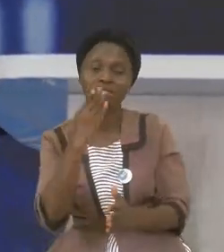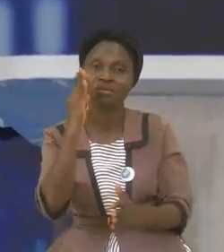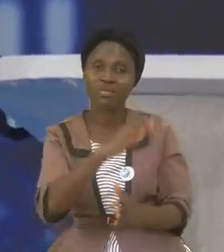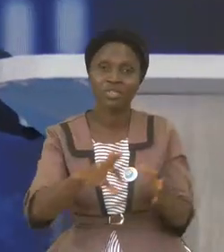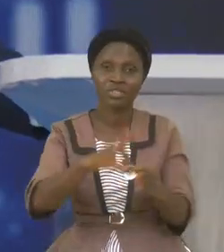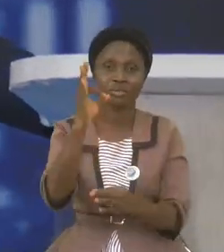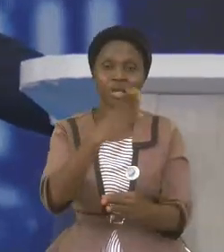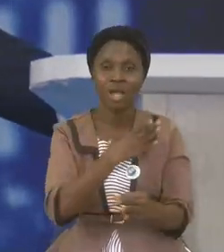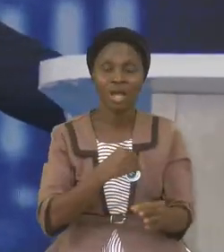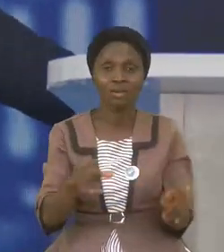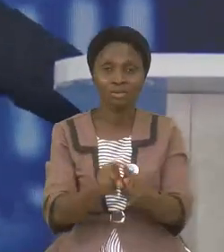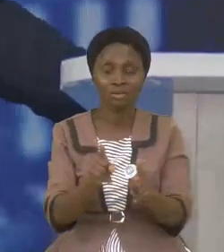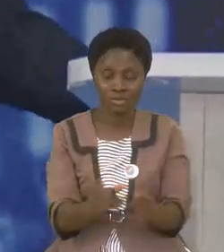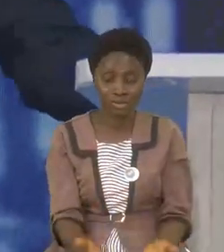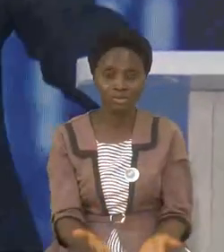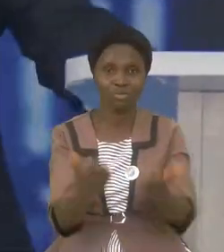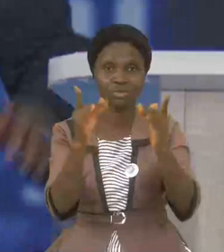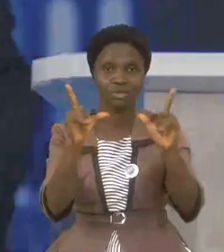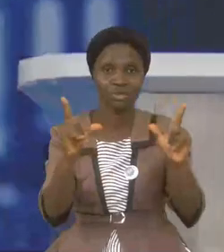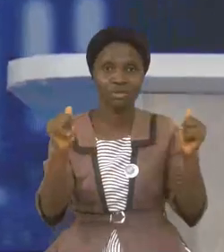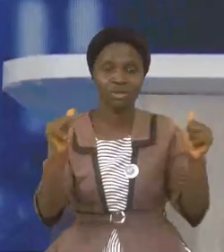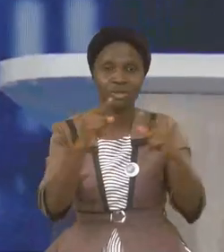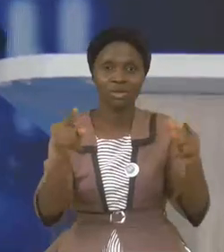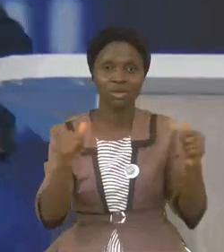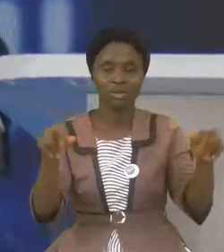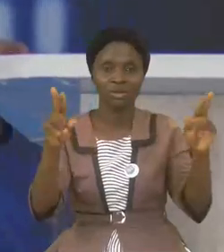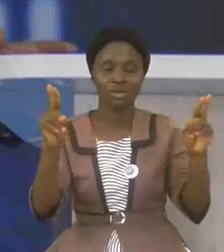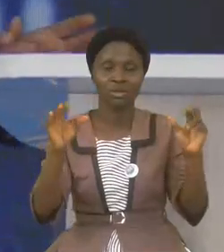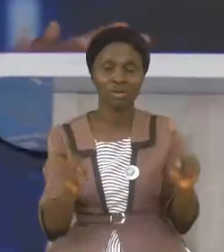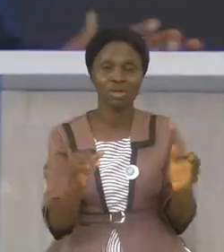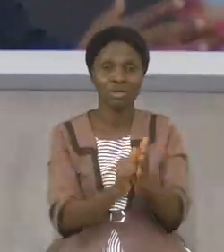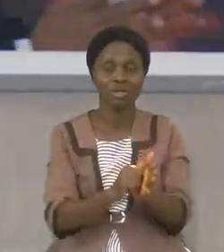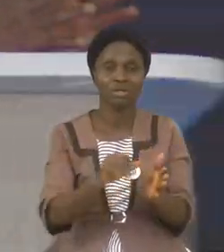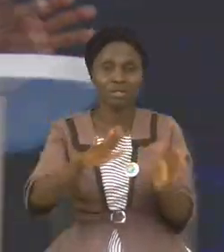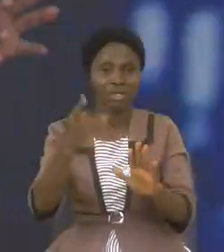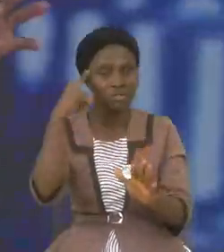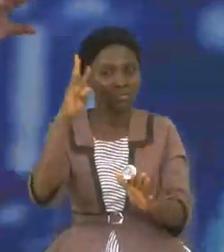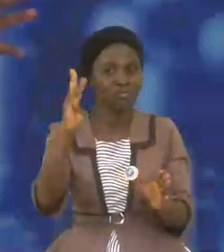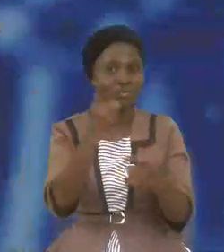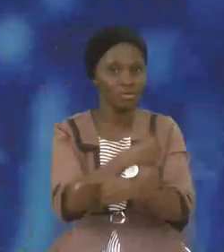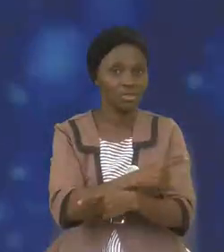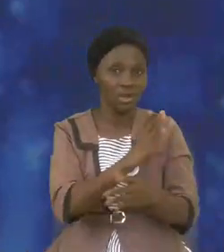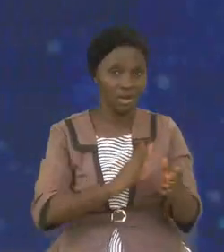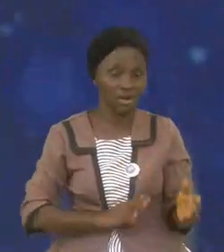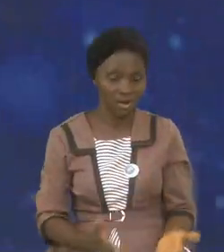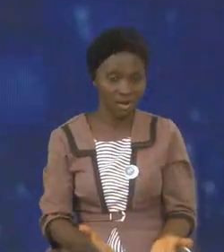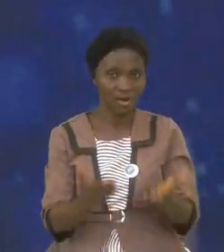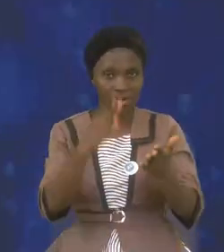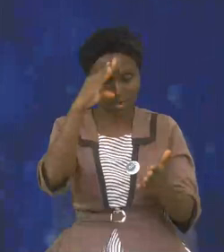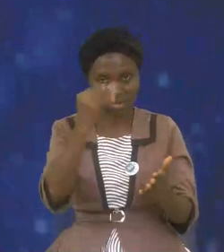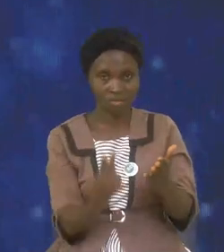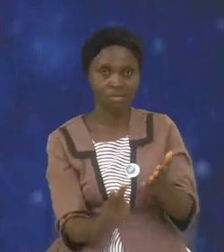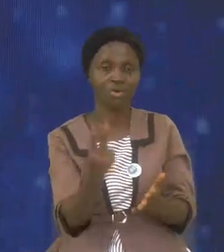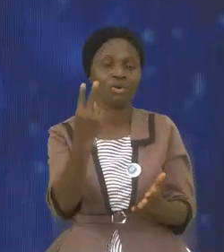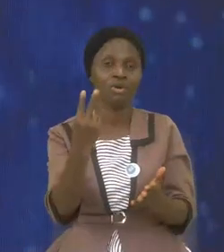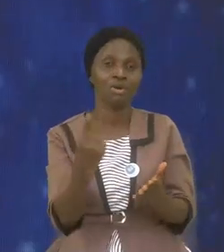démons. Même il a ressuscité les morts, même Lazare qui était mort pendant 4 jours. Alors